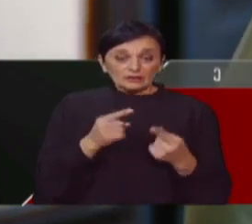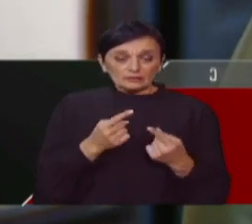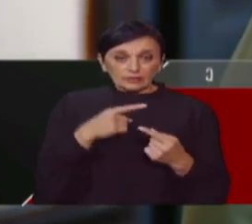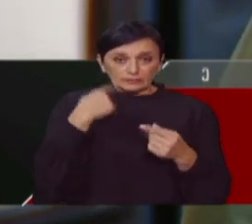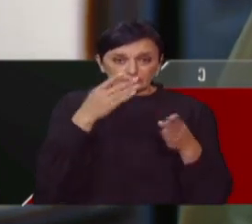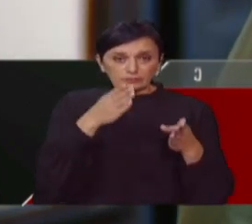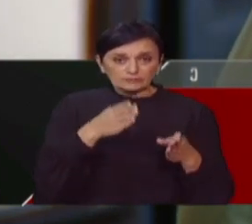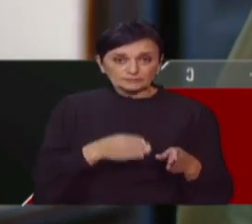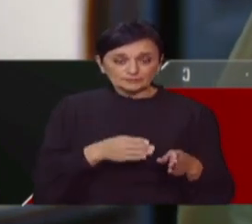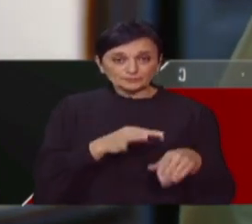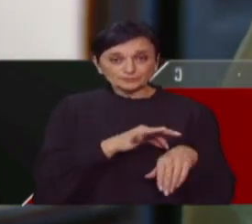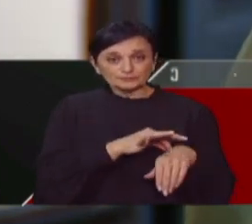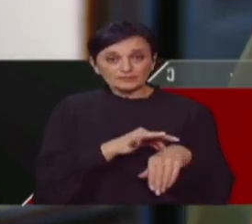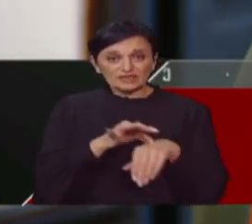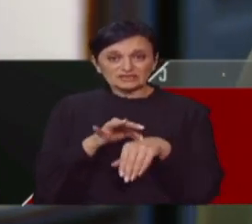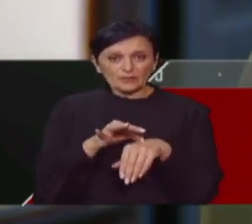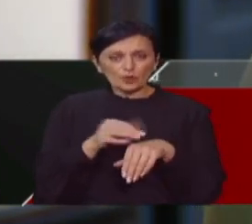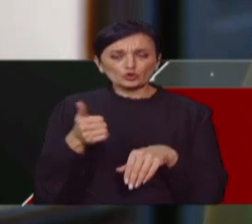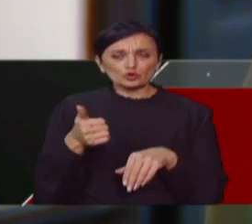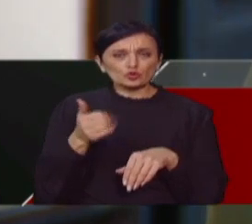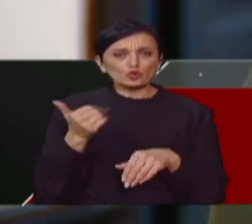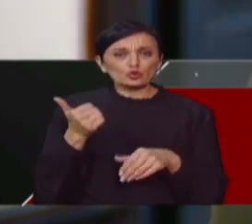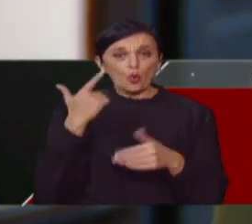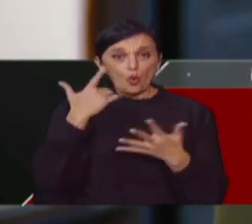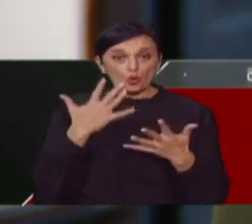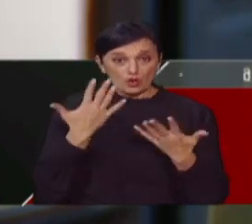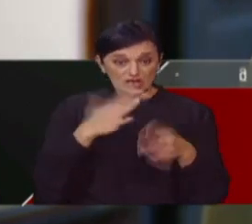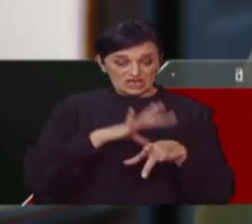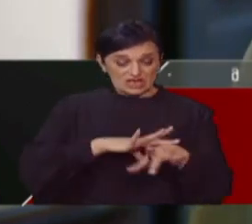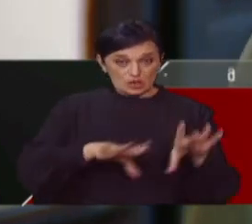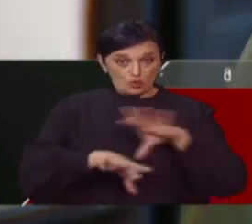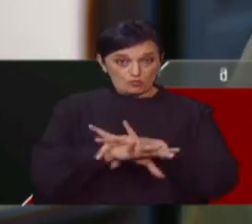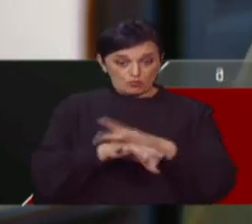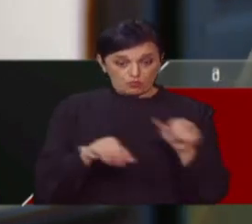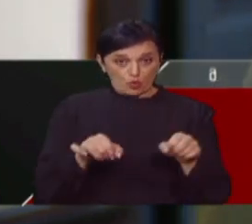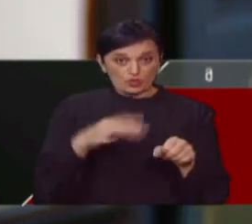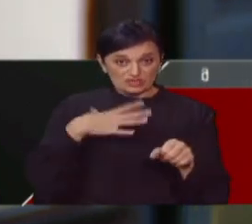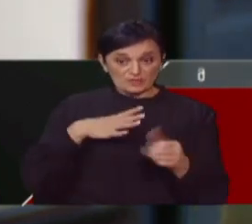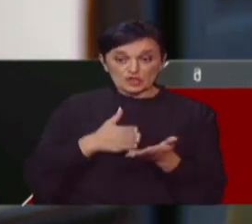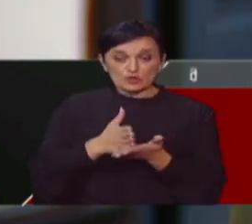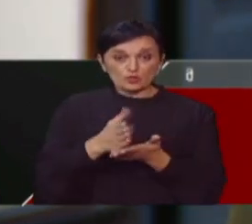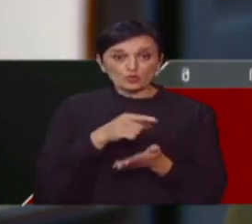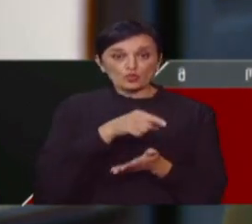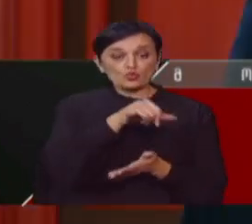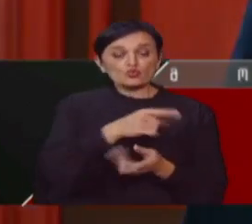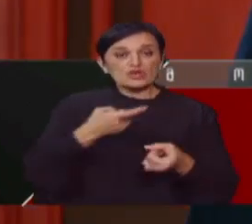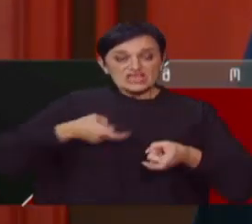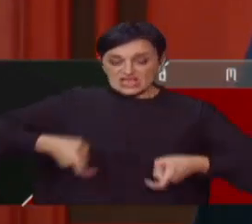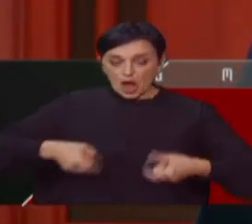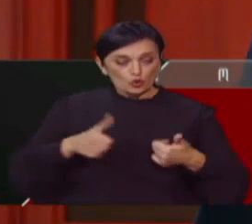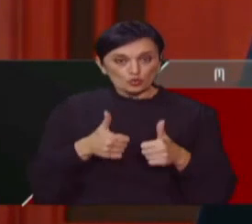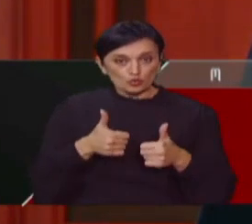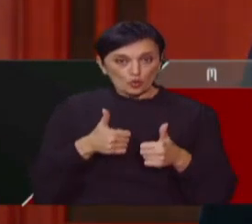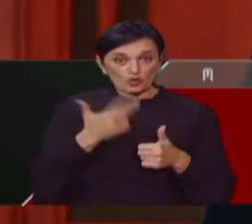პირი წამოიყვანეს თქვენ როგორ წარმოგიდგენთ დაკავებული პირი ხელბორკილებით მოყავდა თბილისის მმართველს როგორ უნდა ქონოდა მას იარაღი.